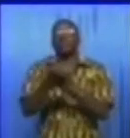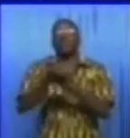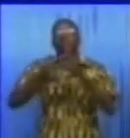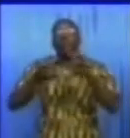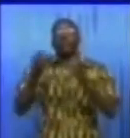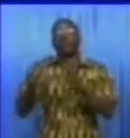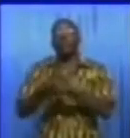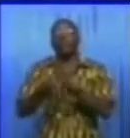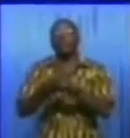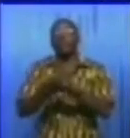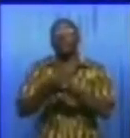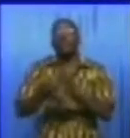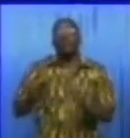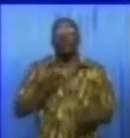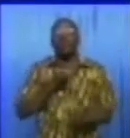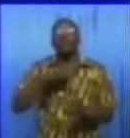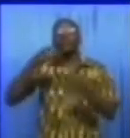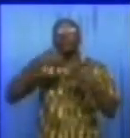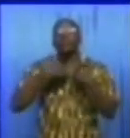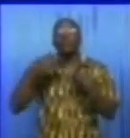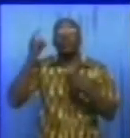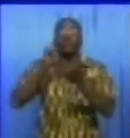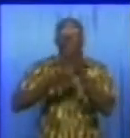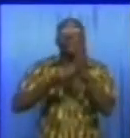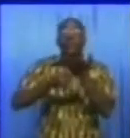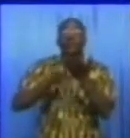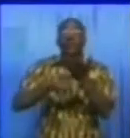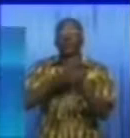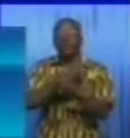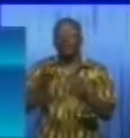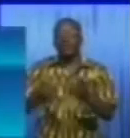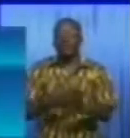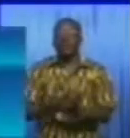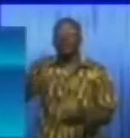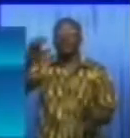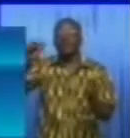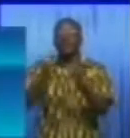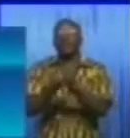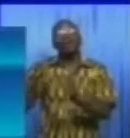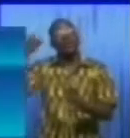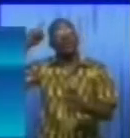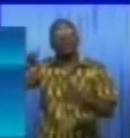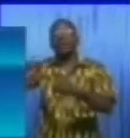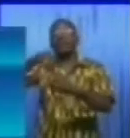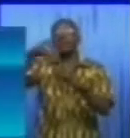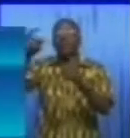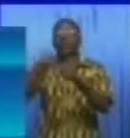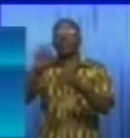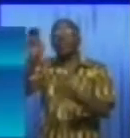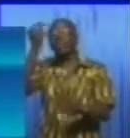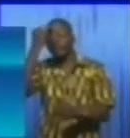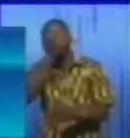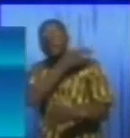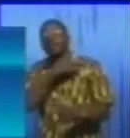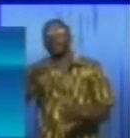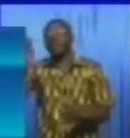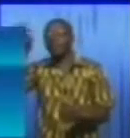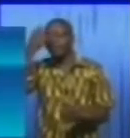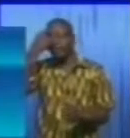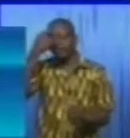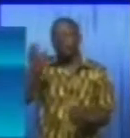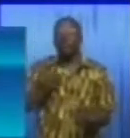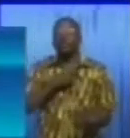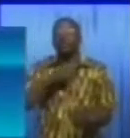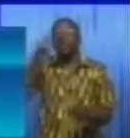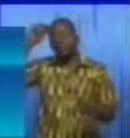nous réjouissons que nous ayons eu une discussion très riche avec Son Excellence, Monsieur le Premier ministre et le gouvernement, où nous